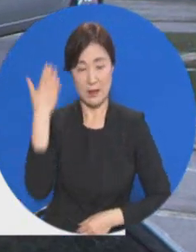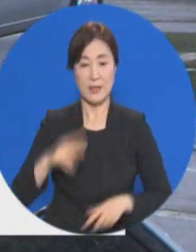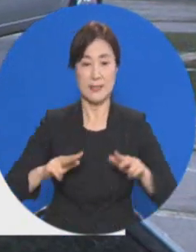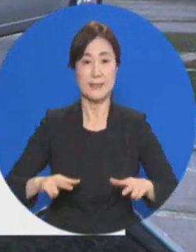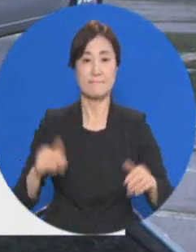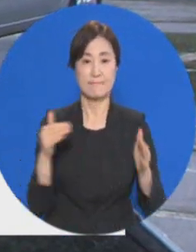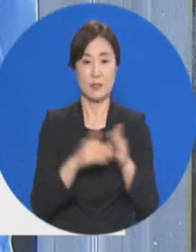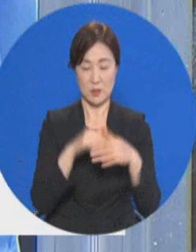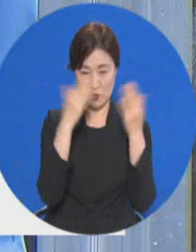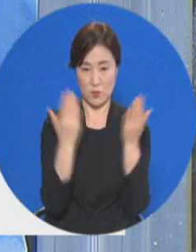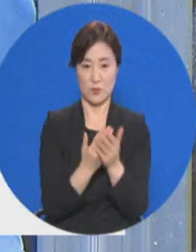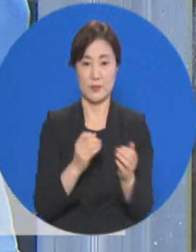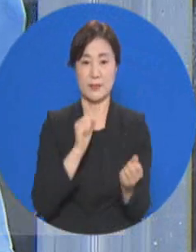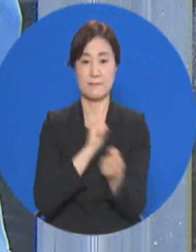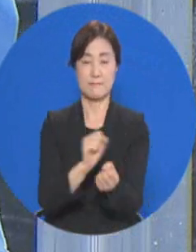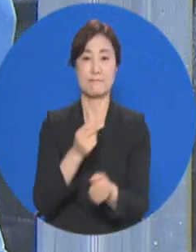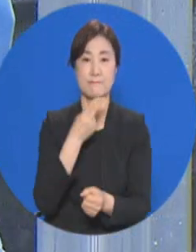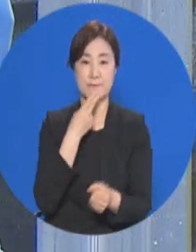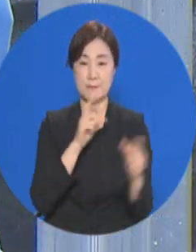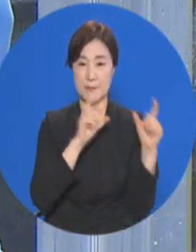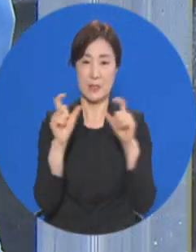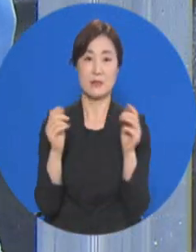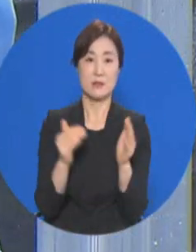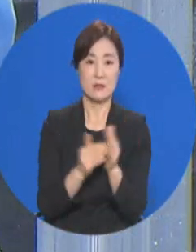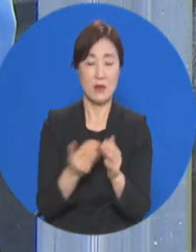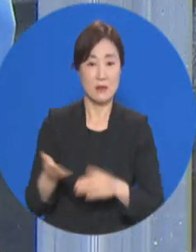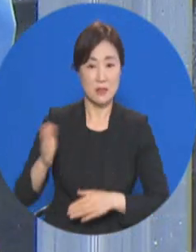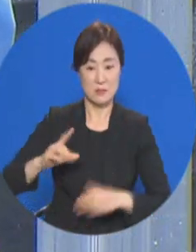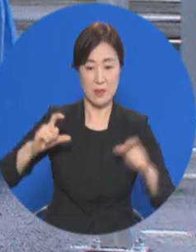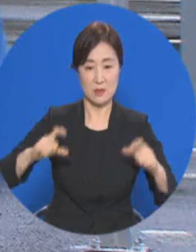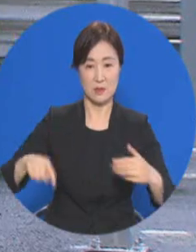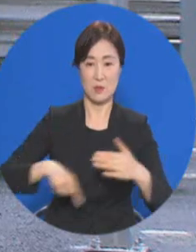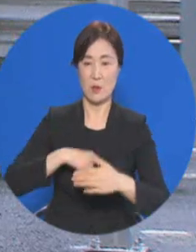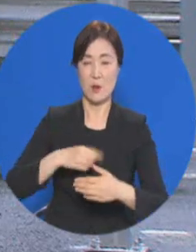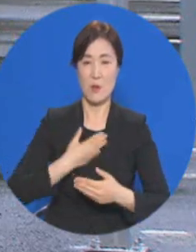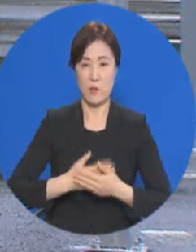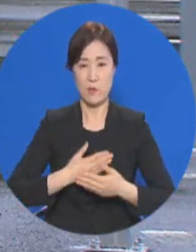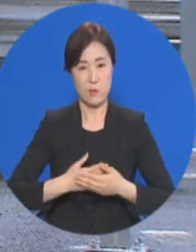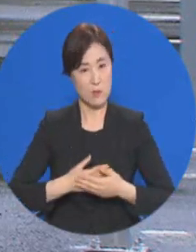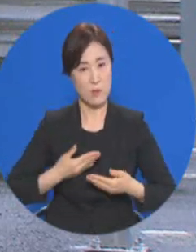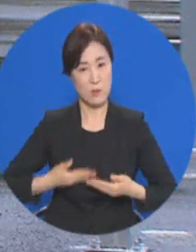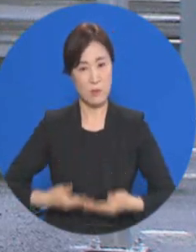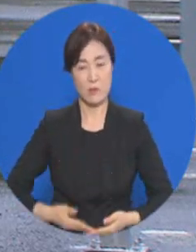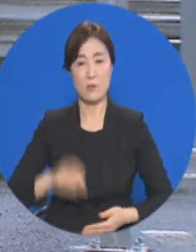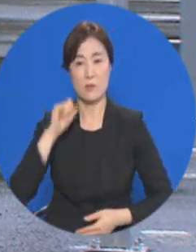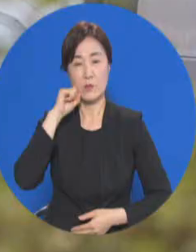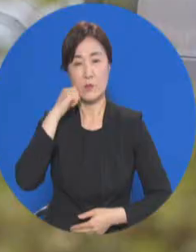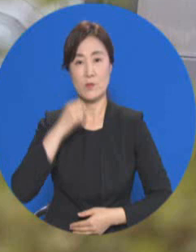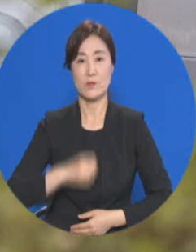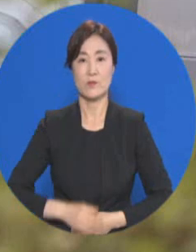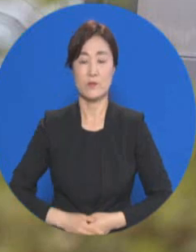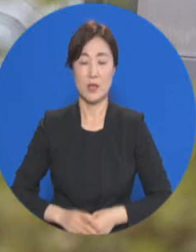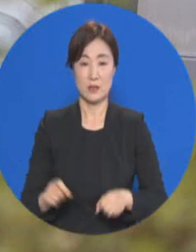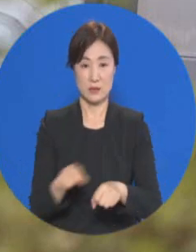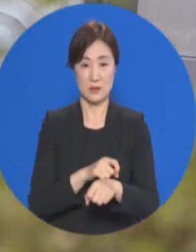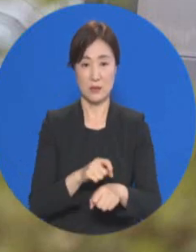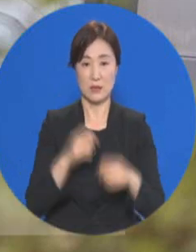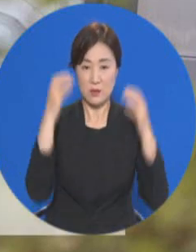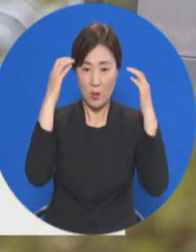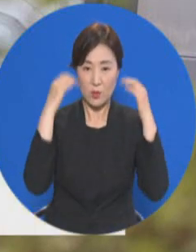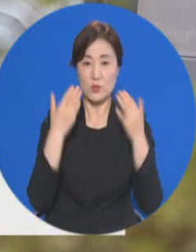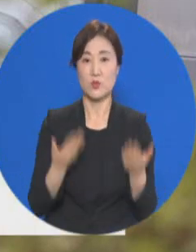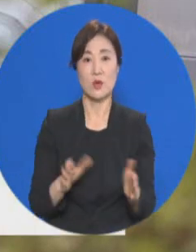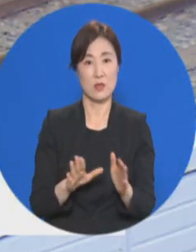지금까지는 모두 음성 판정을 받았지만 지역 내 불안감은 좀처럼 가라앉지 않는 모양새입니다. 특히 여름